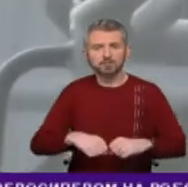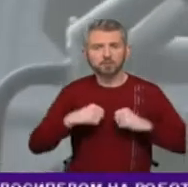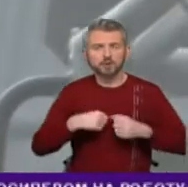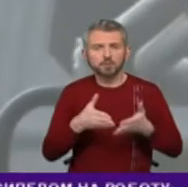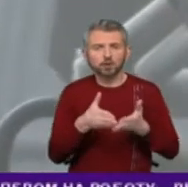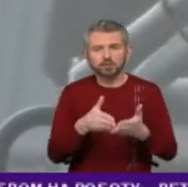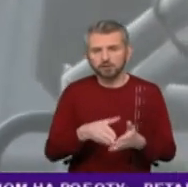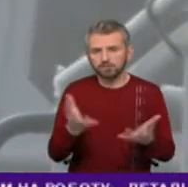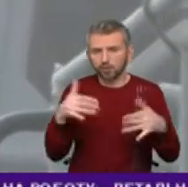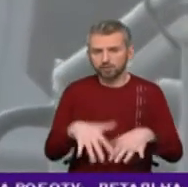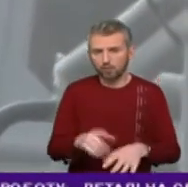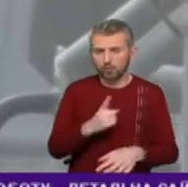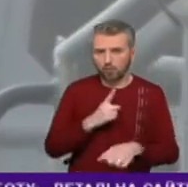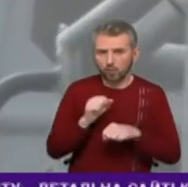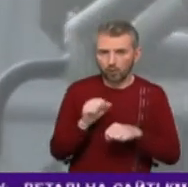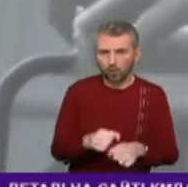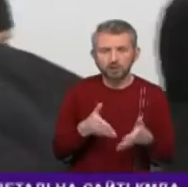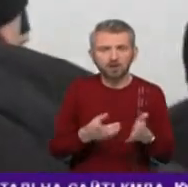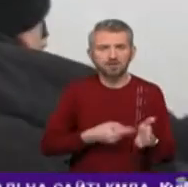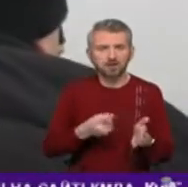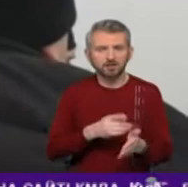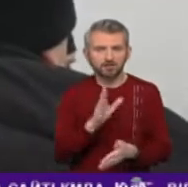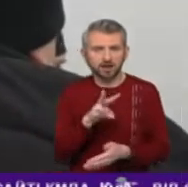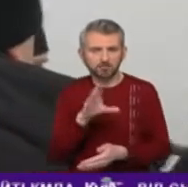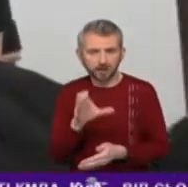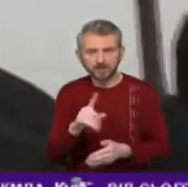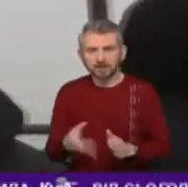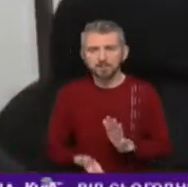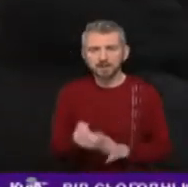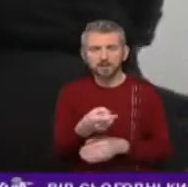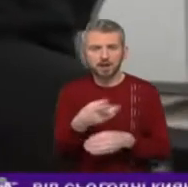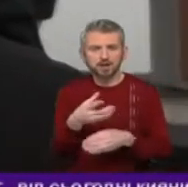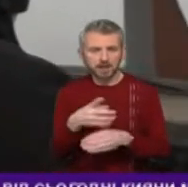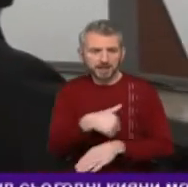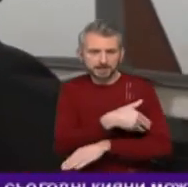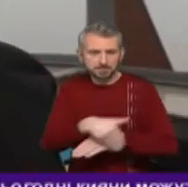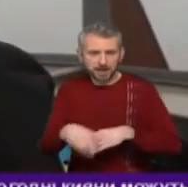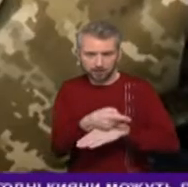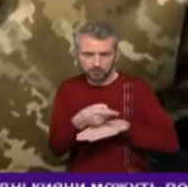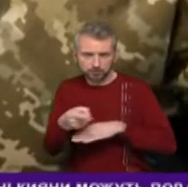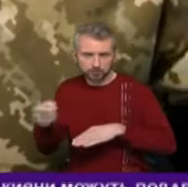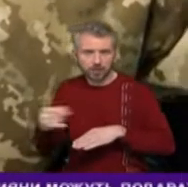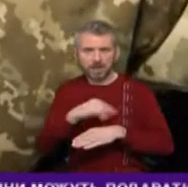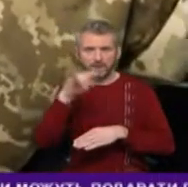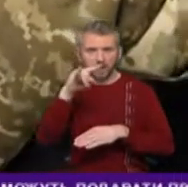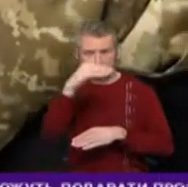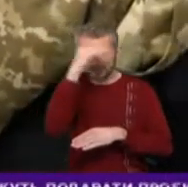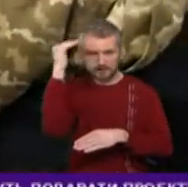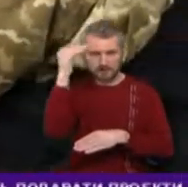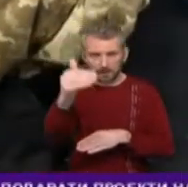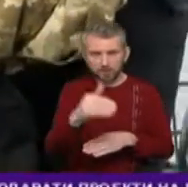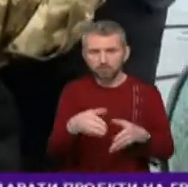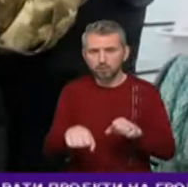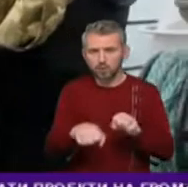кораблів морської охорони, катерів військово-морських сил, за підтримки артилерії з берега та авіації з неба, порушника